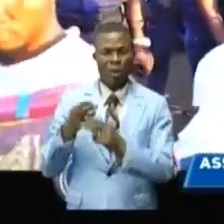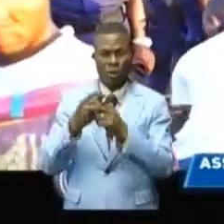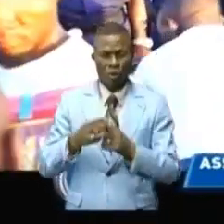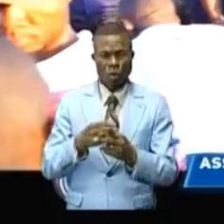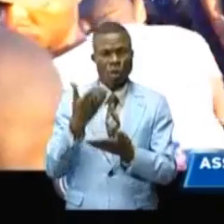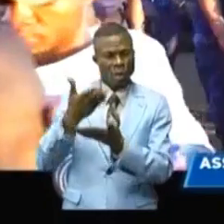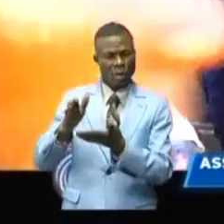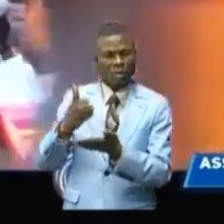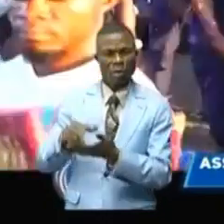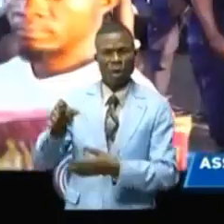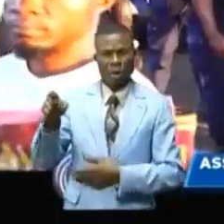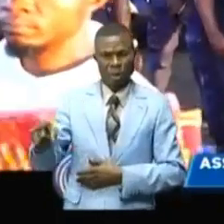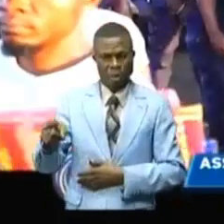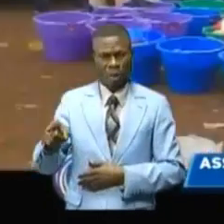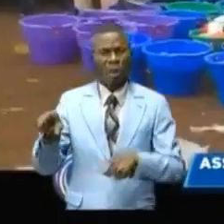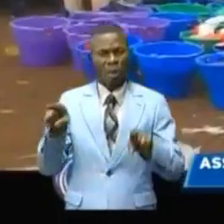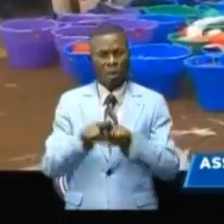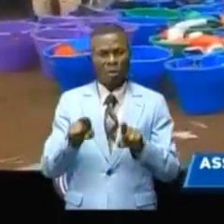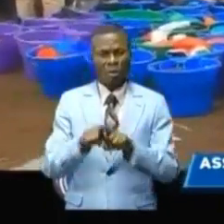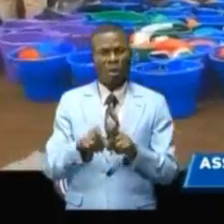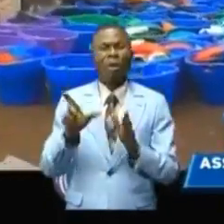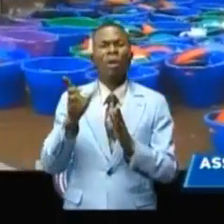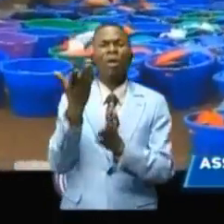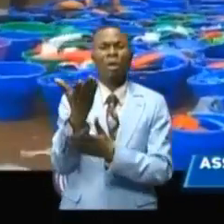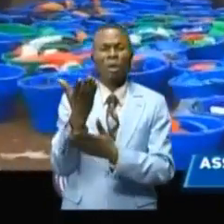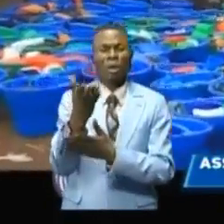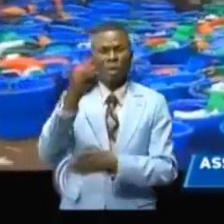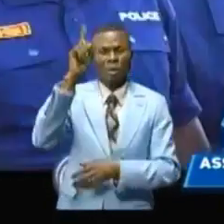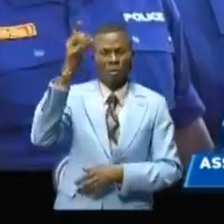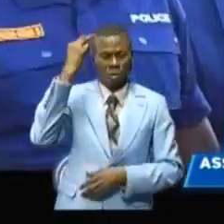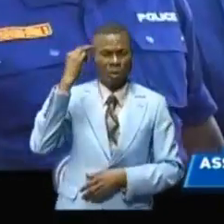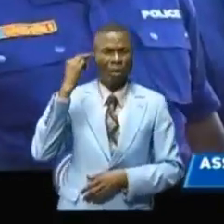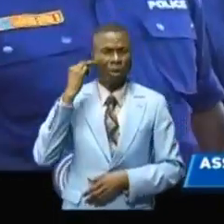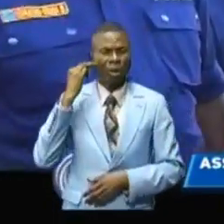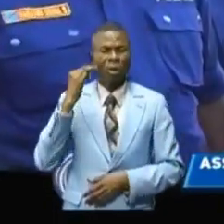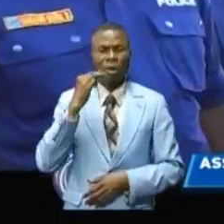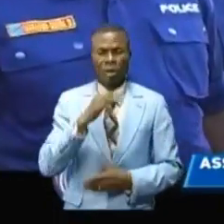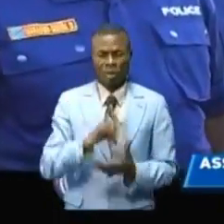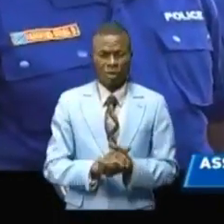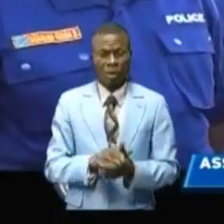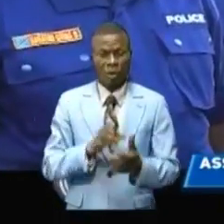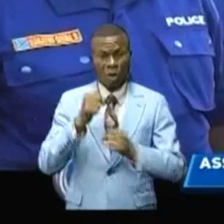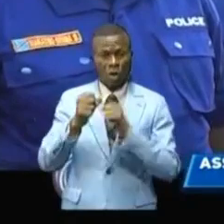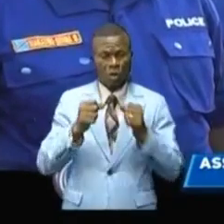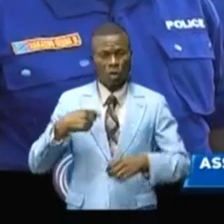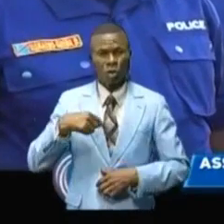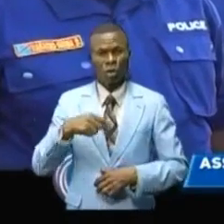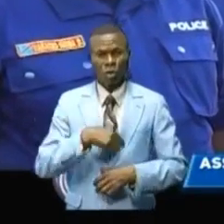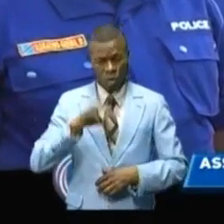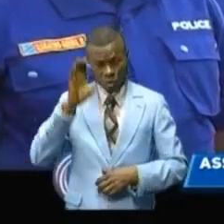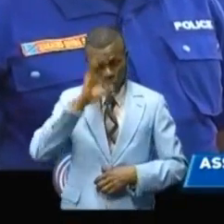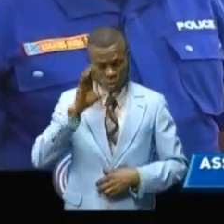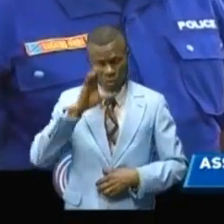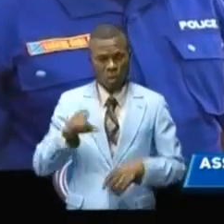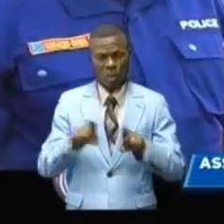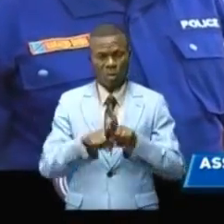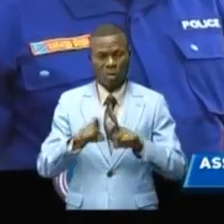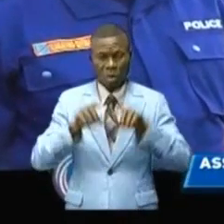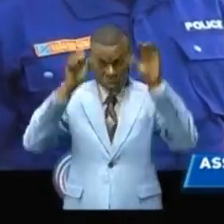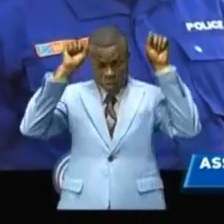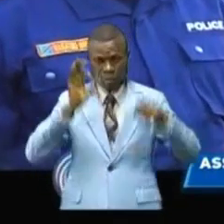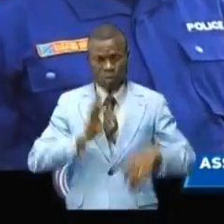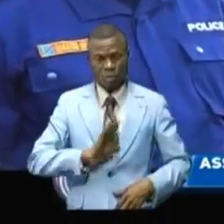cette distribution conformément aux recommandations du Premier ministre. Notre combat est le combat qui est celui du chef de l'État, notre chef de